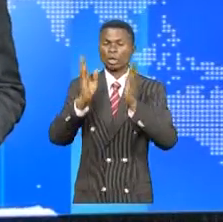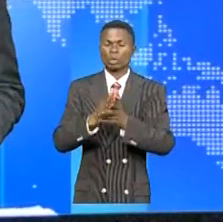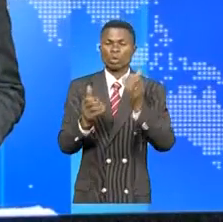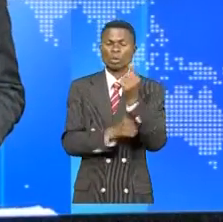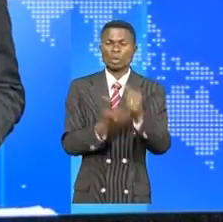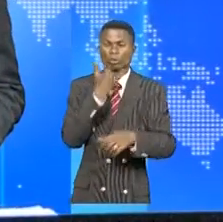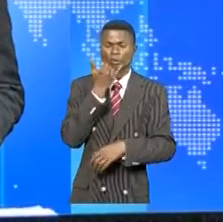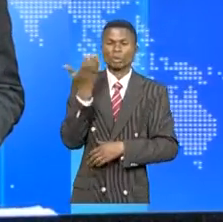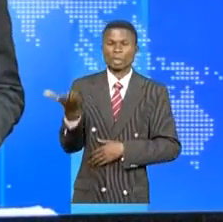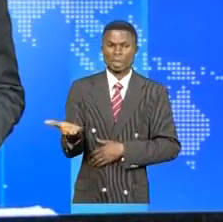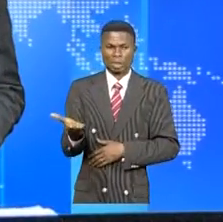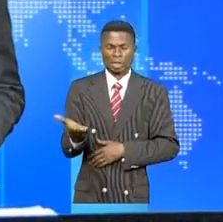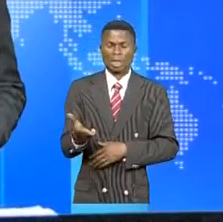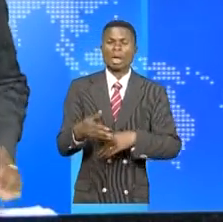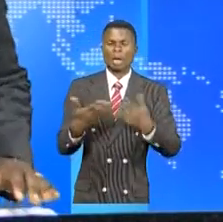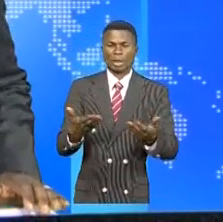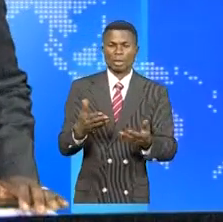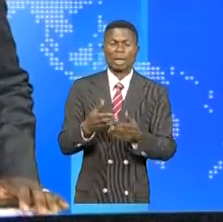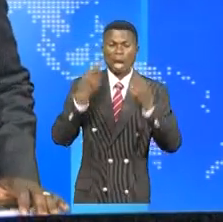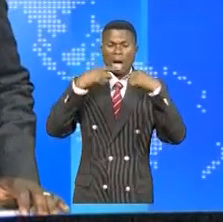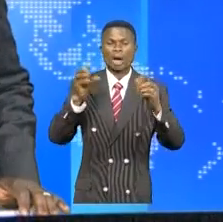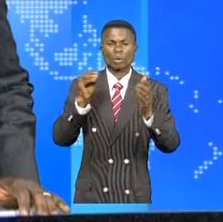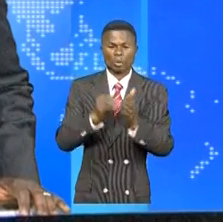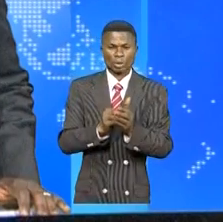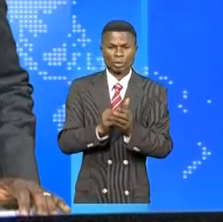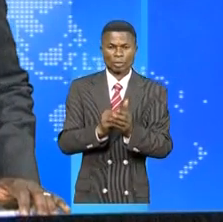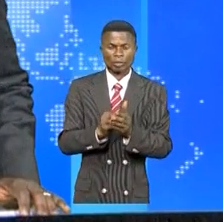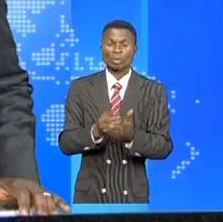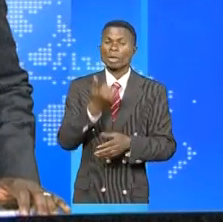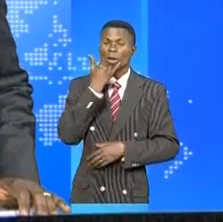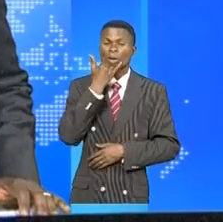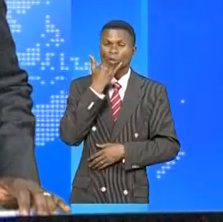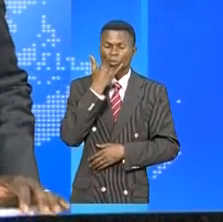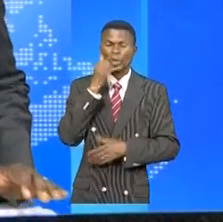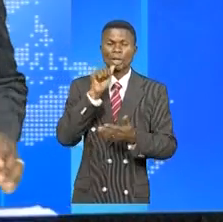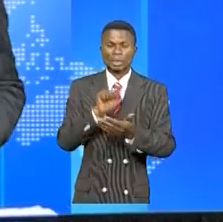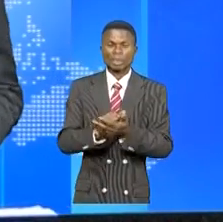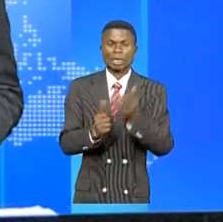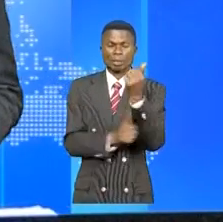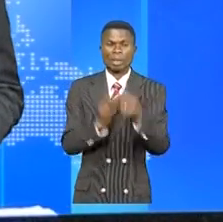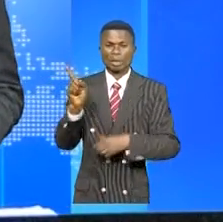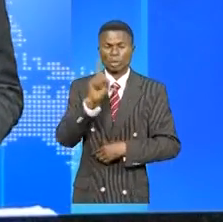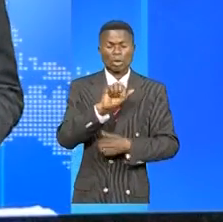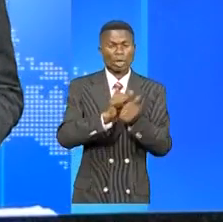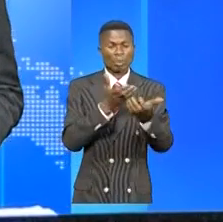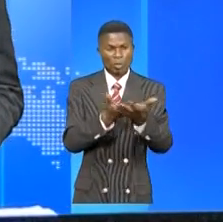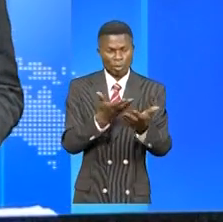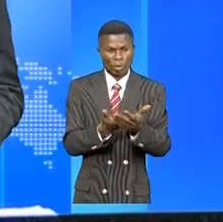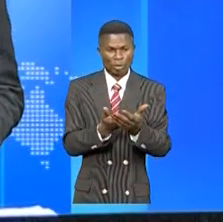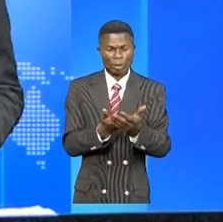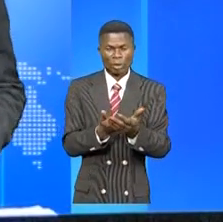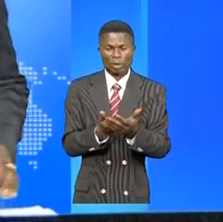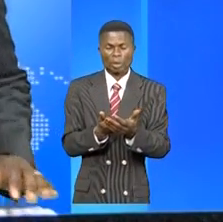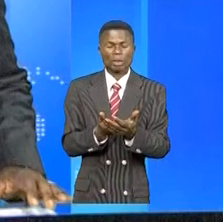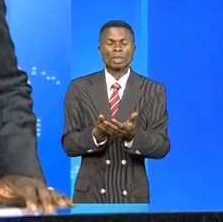présumés. Toutefois, il est bon de rappeler que l'infraction étant individuelle, cette affaire ne met nullement